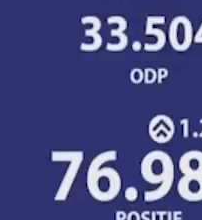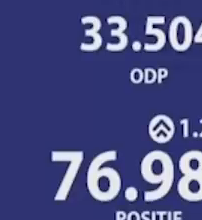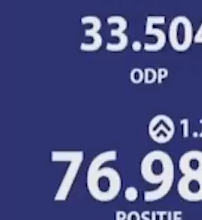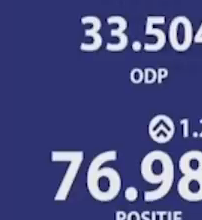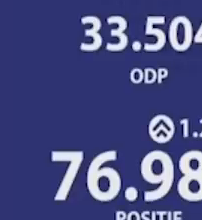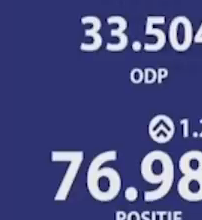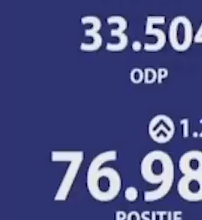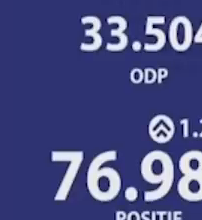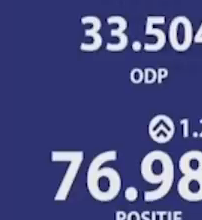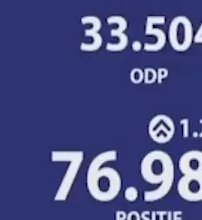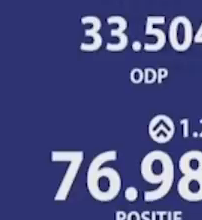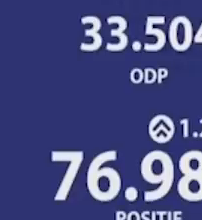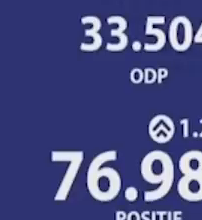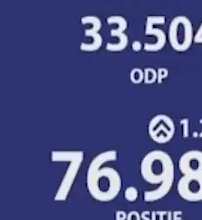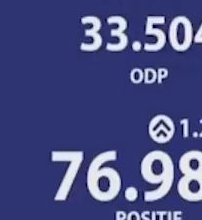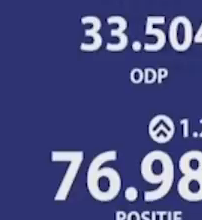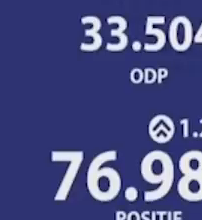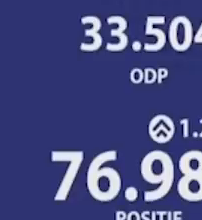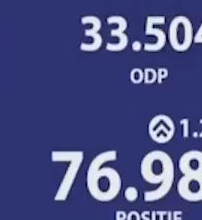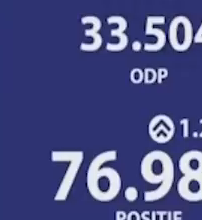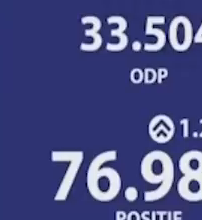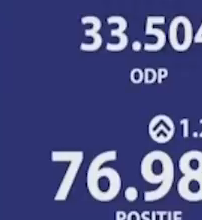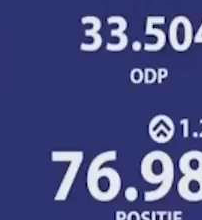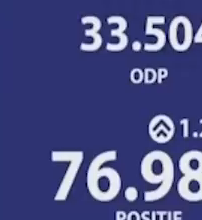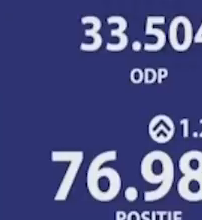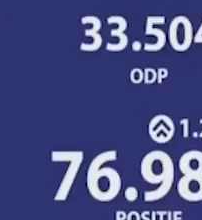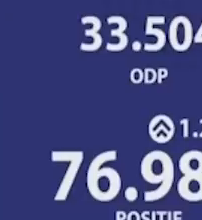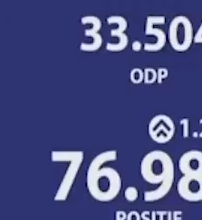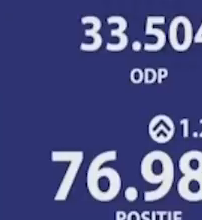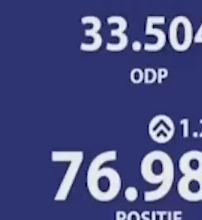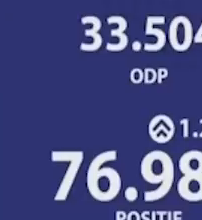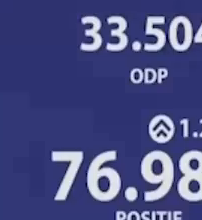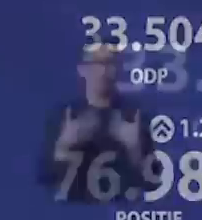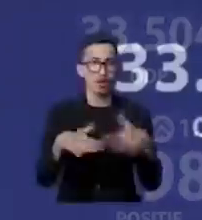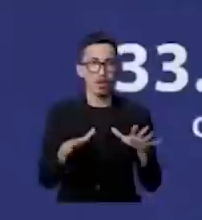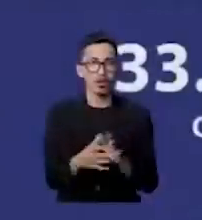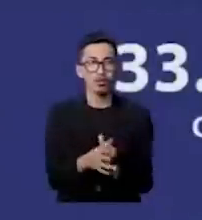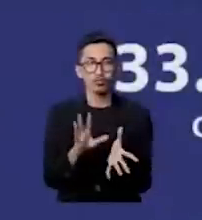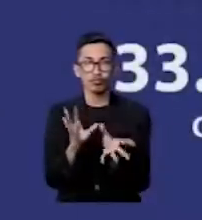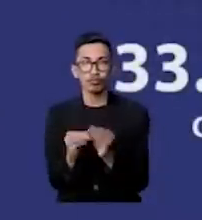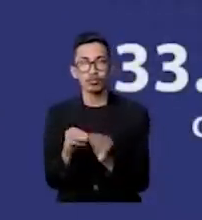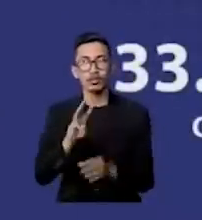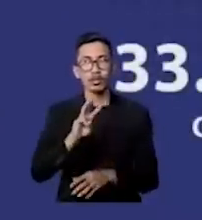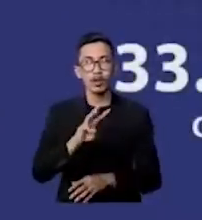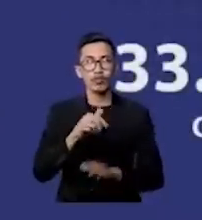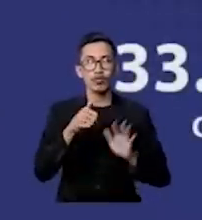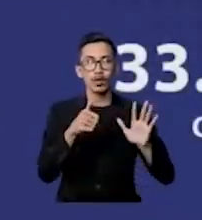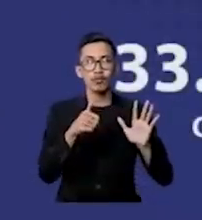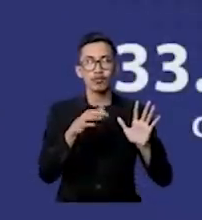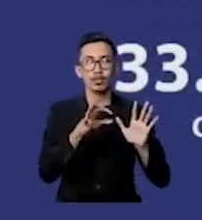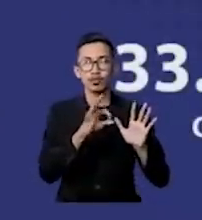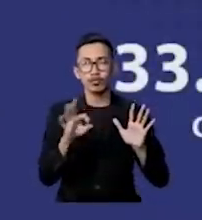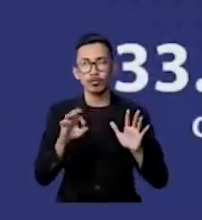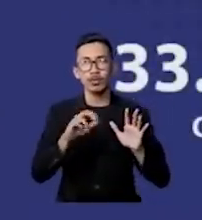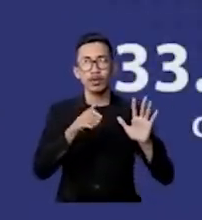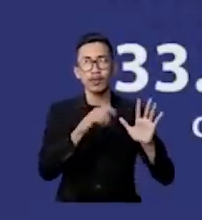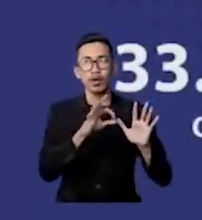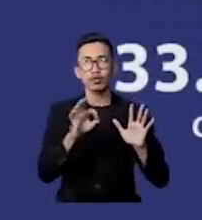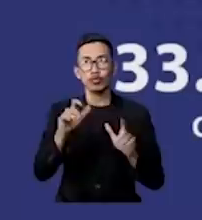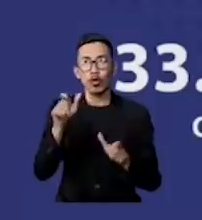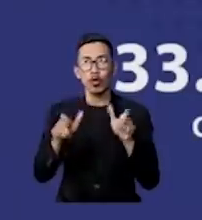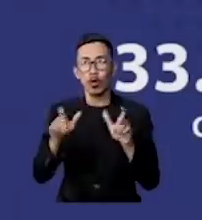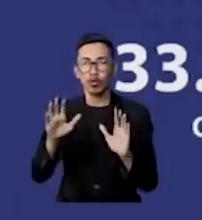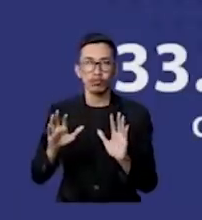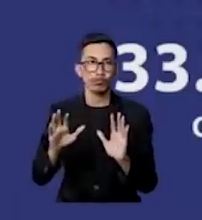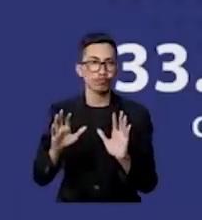1051 orang sembuh sehingga akumulasi totalnya menjadi 36689hovn orang